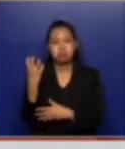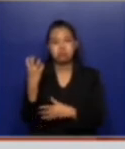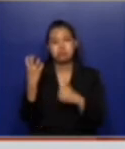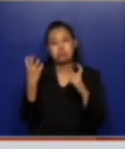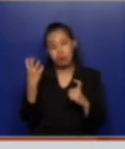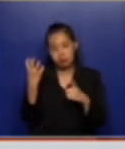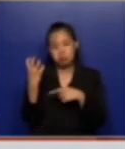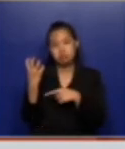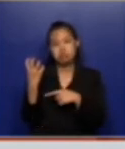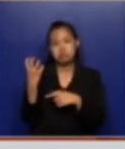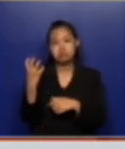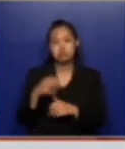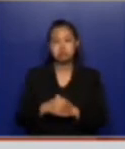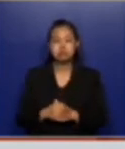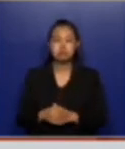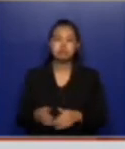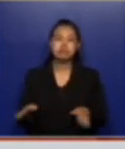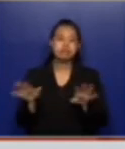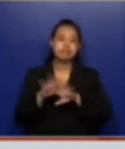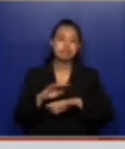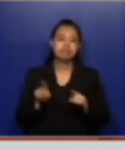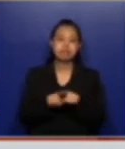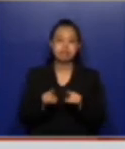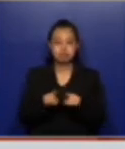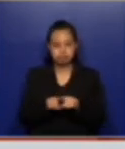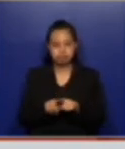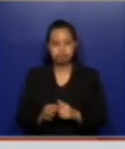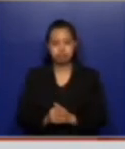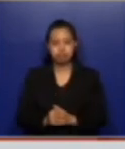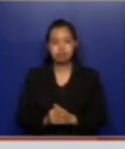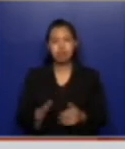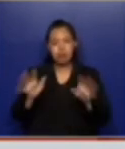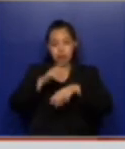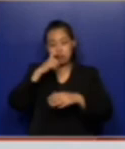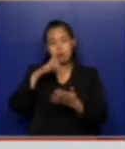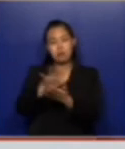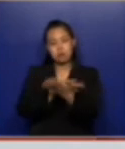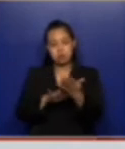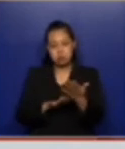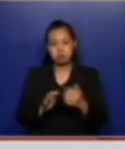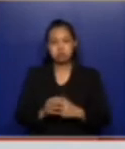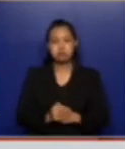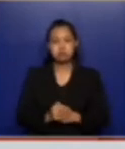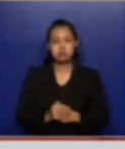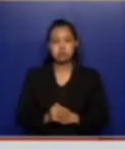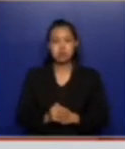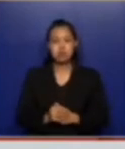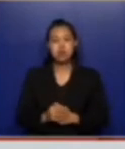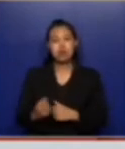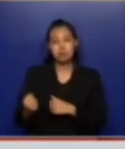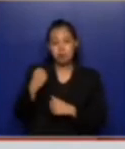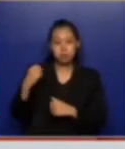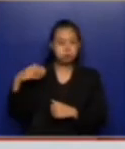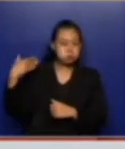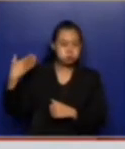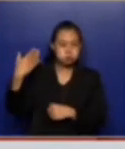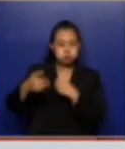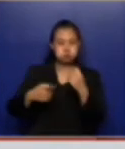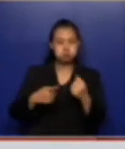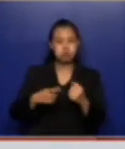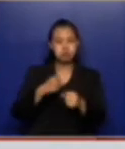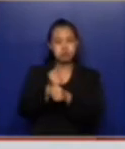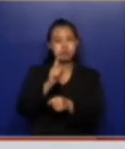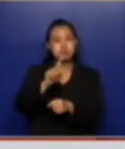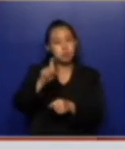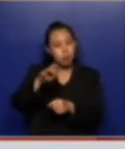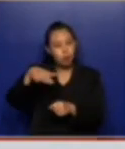ได้เช่นกันครับท่านประธานครับเปรียบเสมือนประเทศไทยครับเรามีความมั่นคงมาหลายร้อยปีถ้